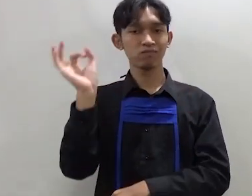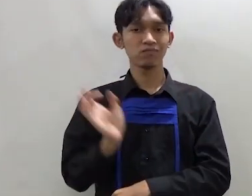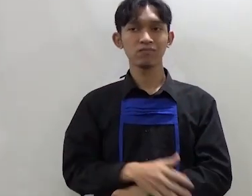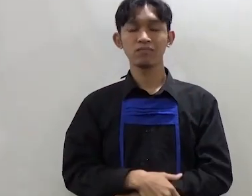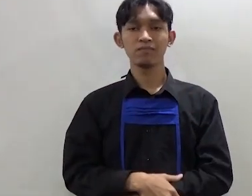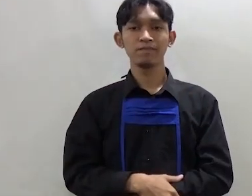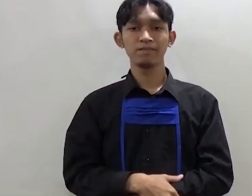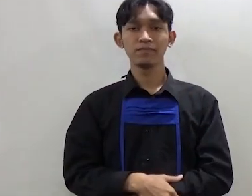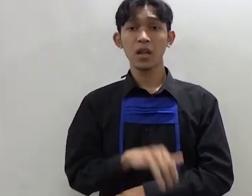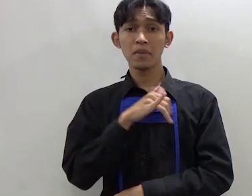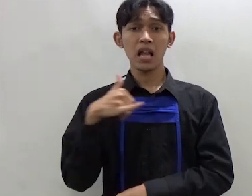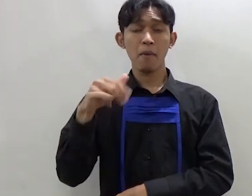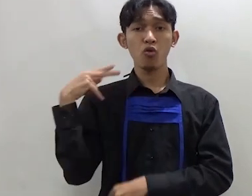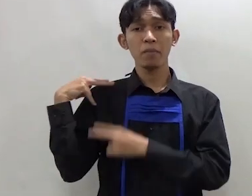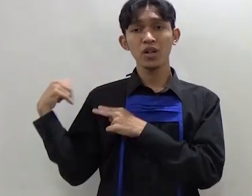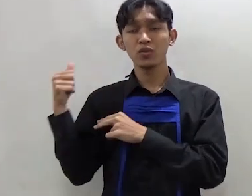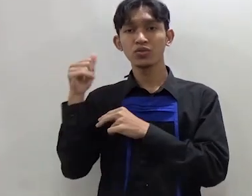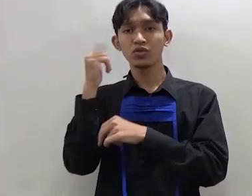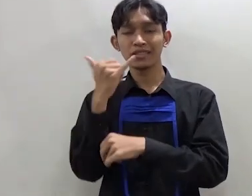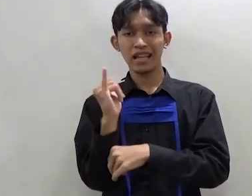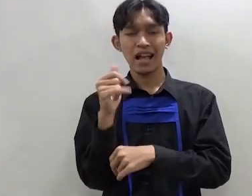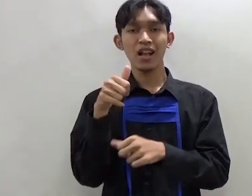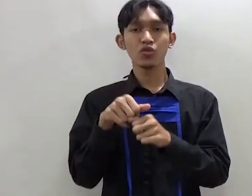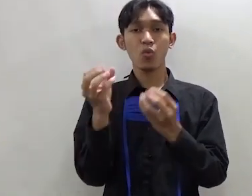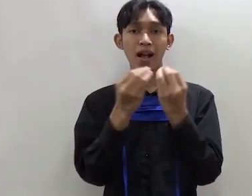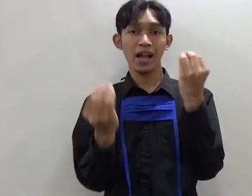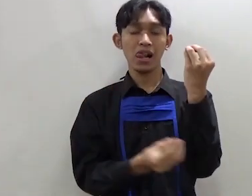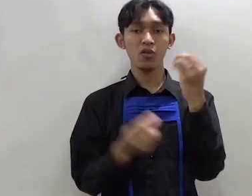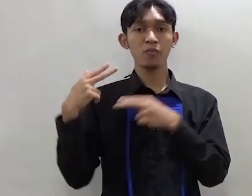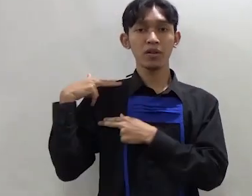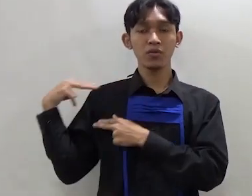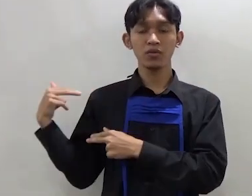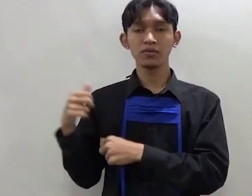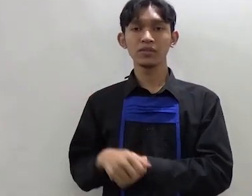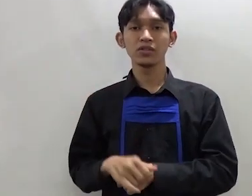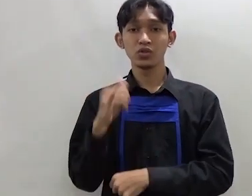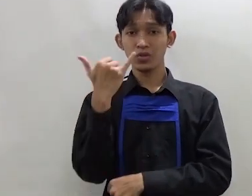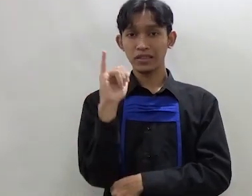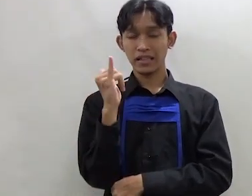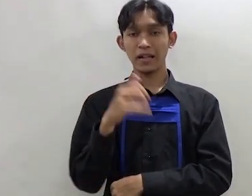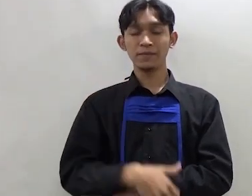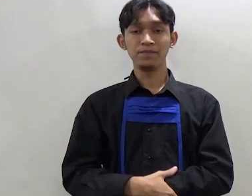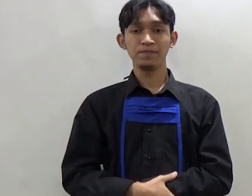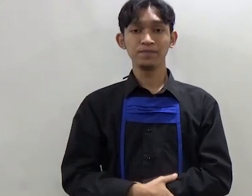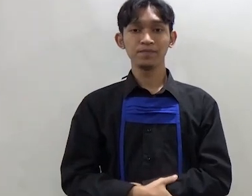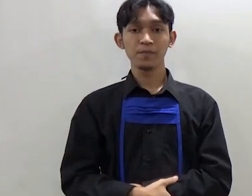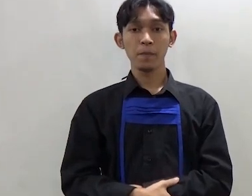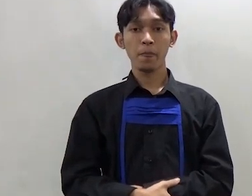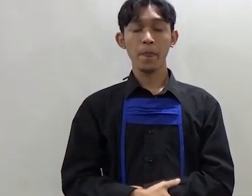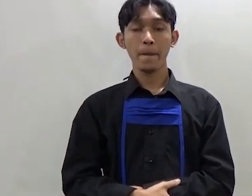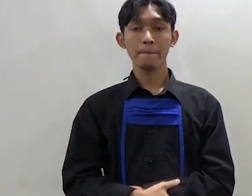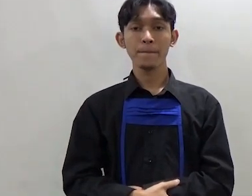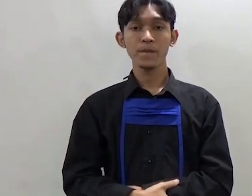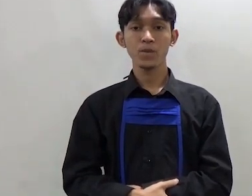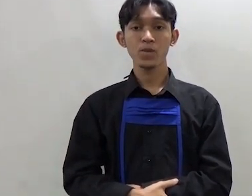menimbulkan penularan atau penyebaran COVID-19, maka diputuskan tahun ini halal bihalal dan